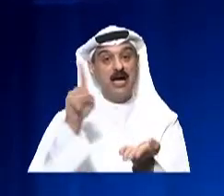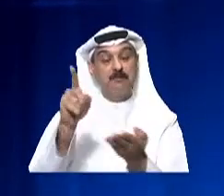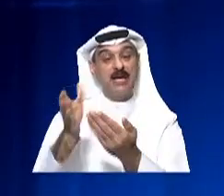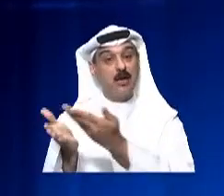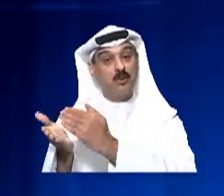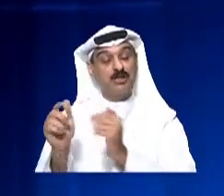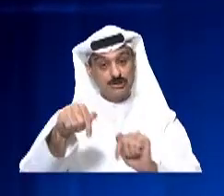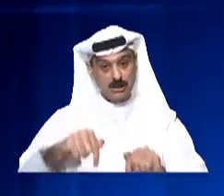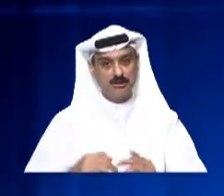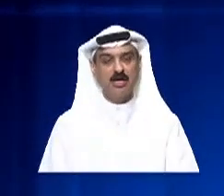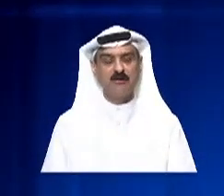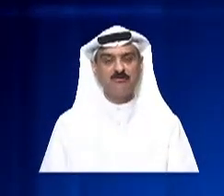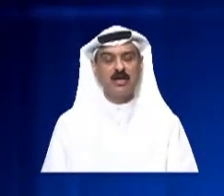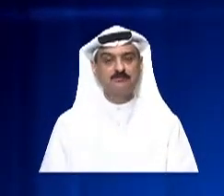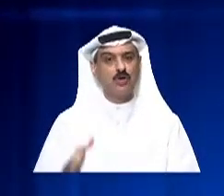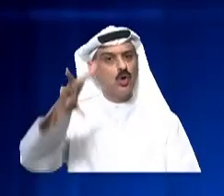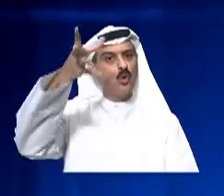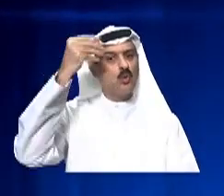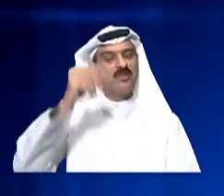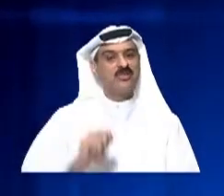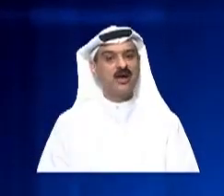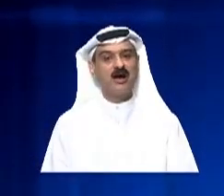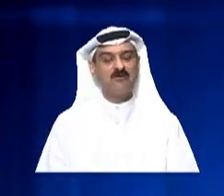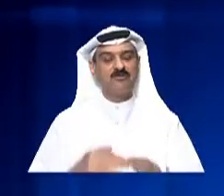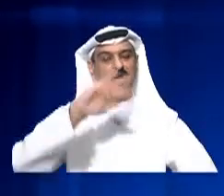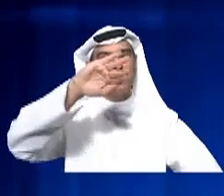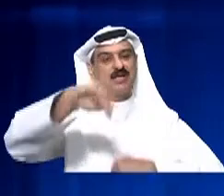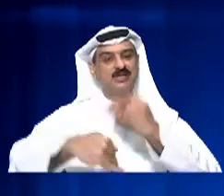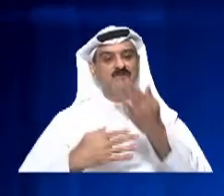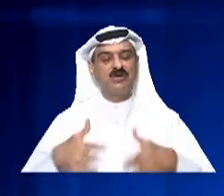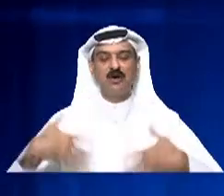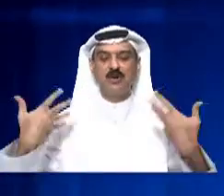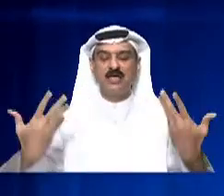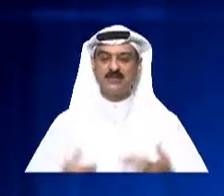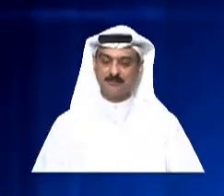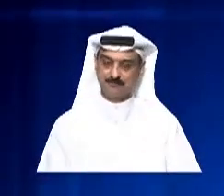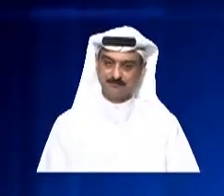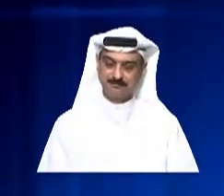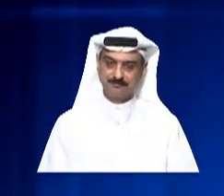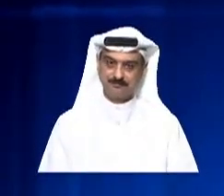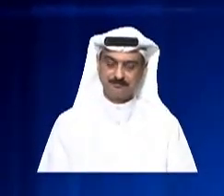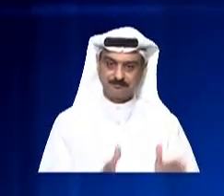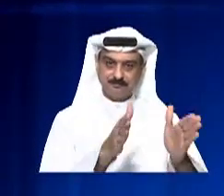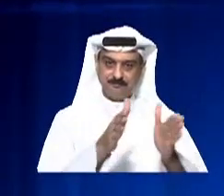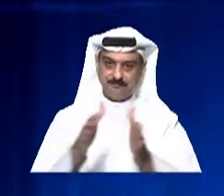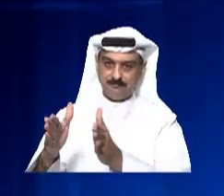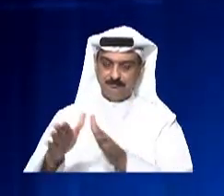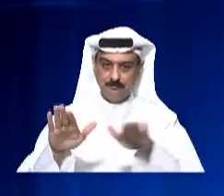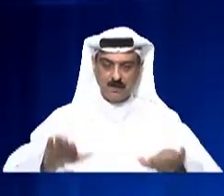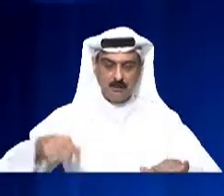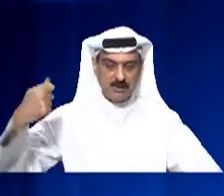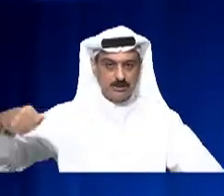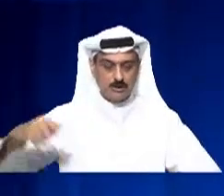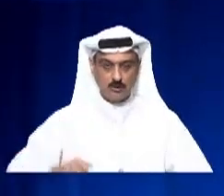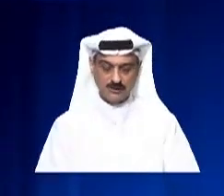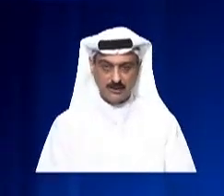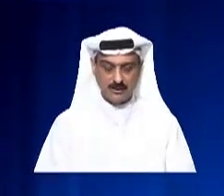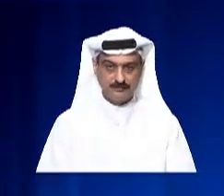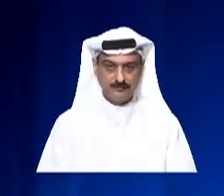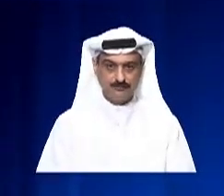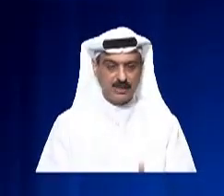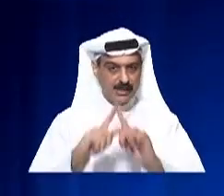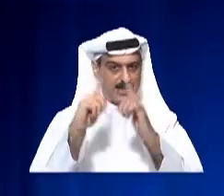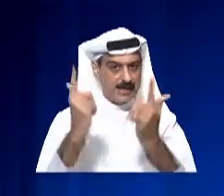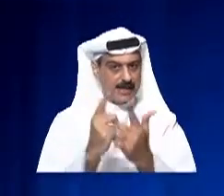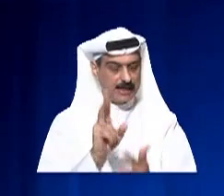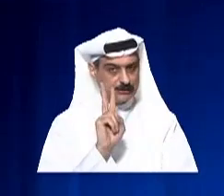والاقتصادية والثقافية والترفيهية. كما أحيط مجلس الوزراء علما بتوصية اللجنة بشأن